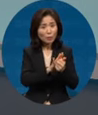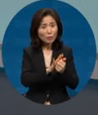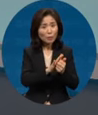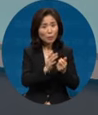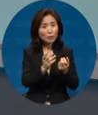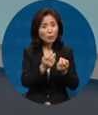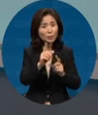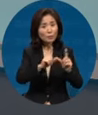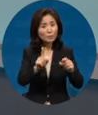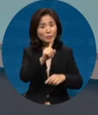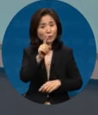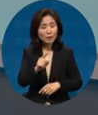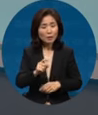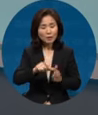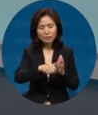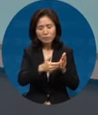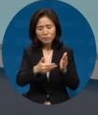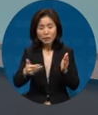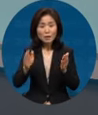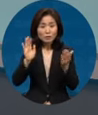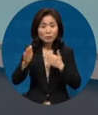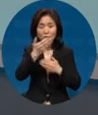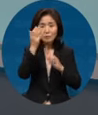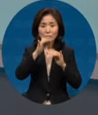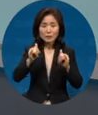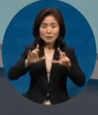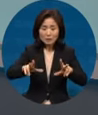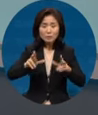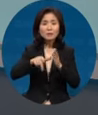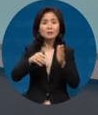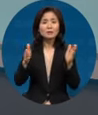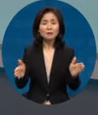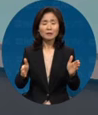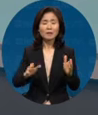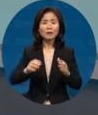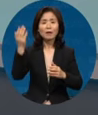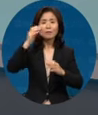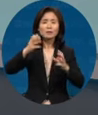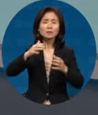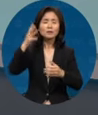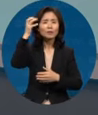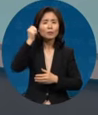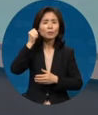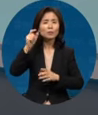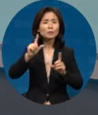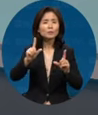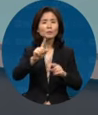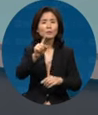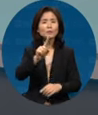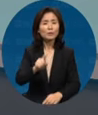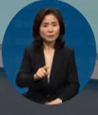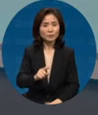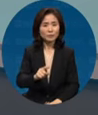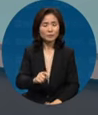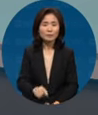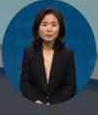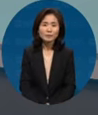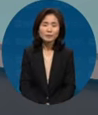그 젊은 세대들이 시기를 이 나라를 어떻게 기억하게 될까 요 통 있었습니다